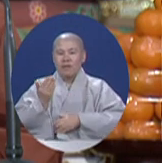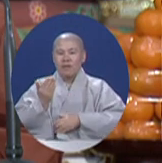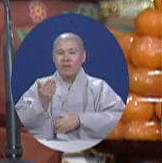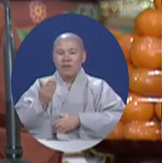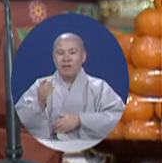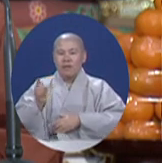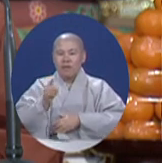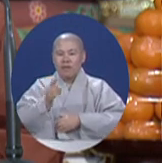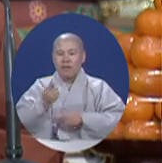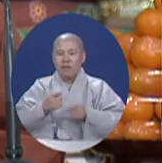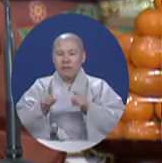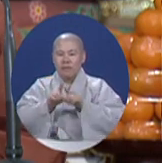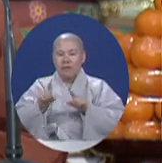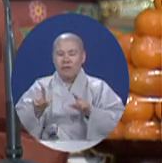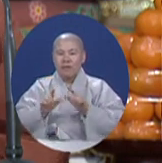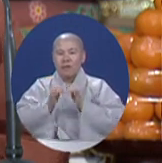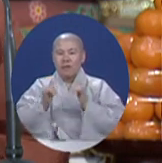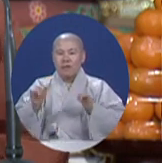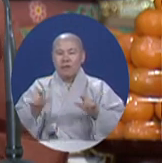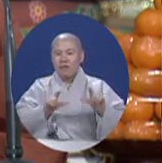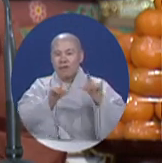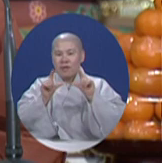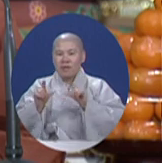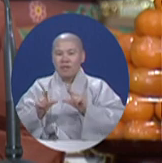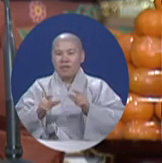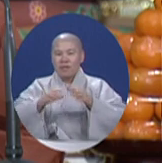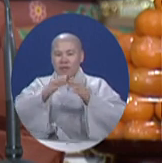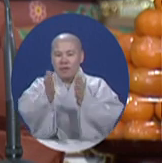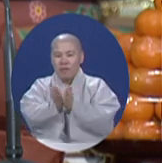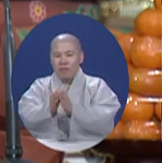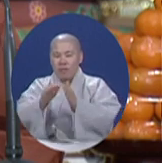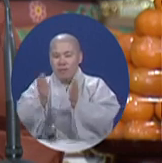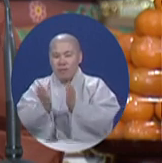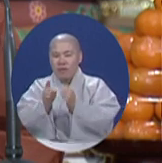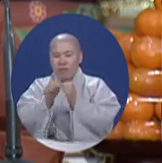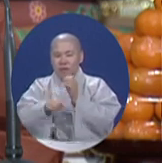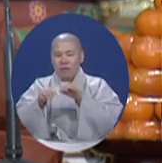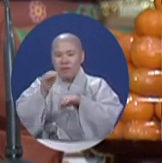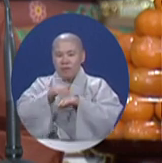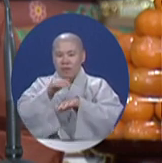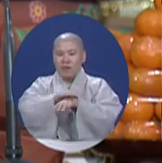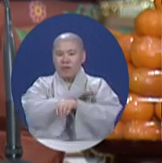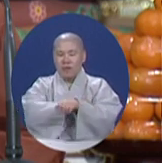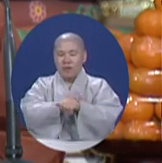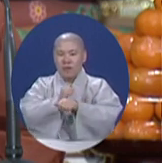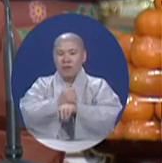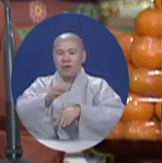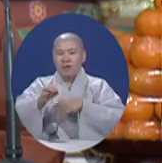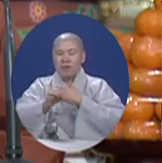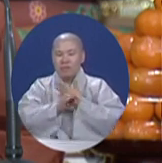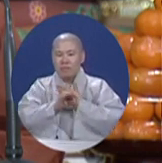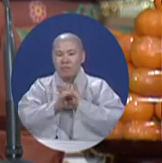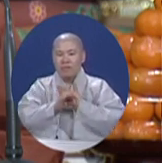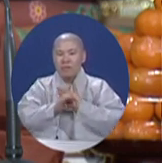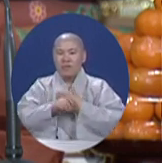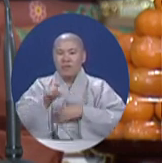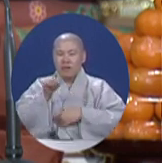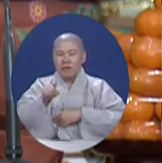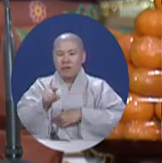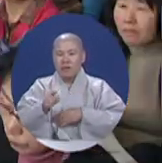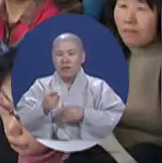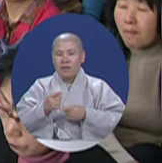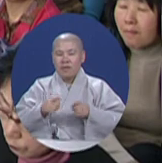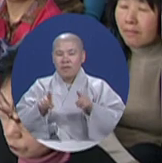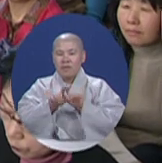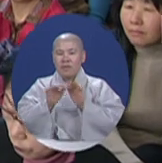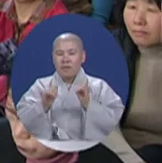어느 대중이 하나 잘 구성이 돼서 수행을 잘 하고 계신다 그러면 그